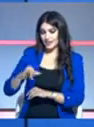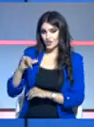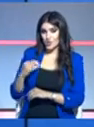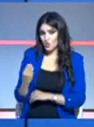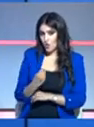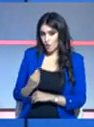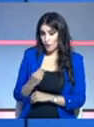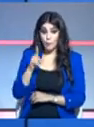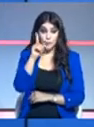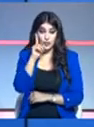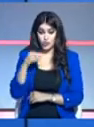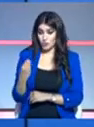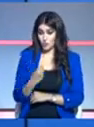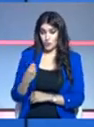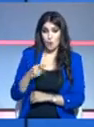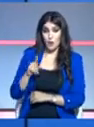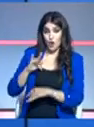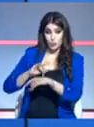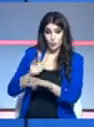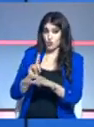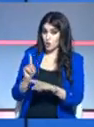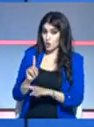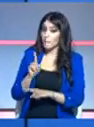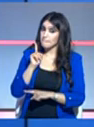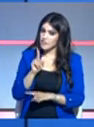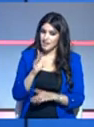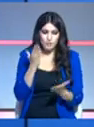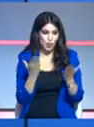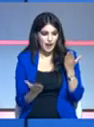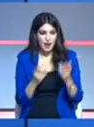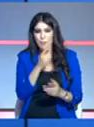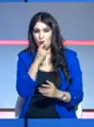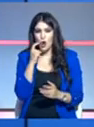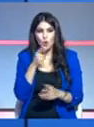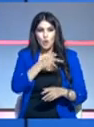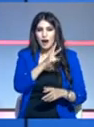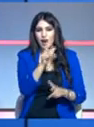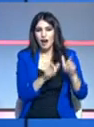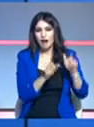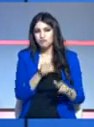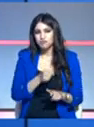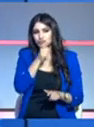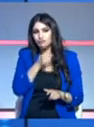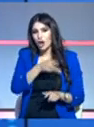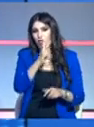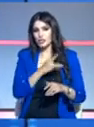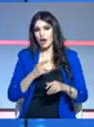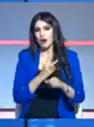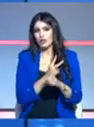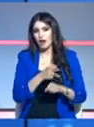سن. مش معناتها صغار السن ما يمرضوش، لكن ديما فما مقارنه، واللي تقعد ديما لكبار السن اللي